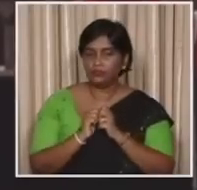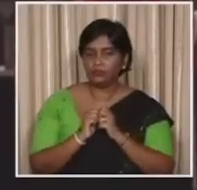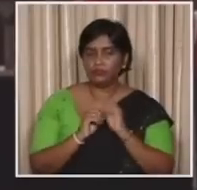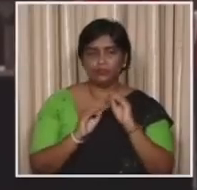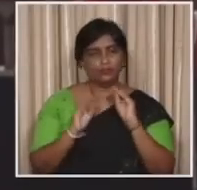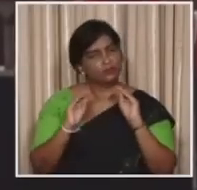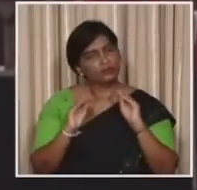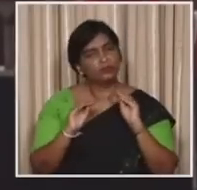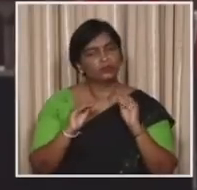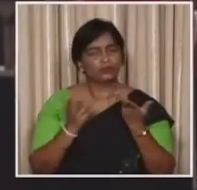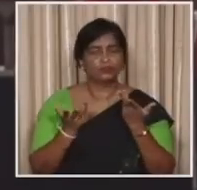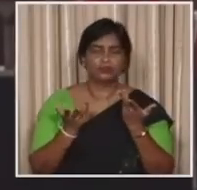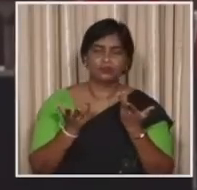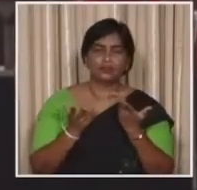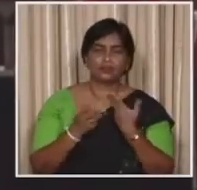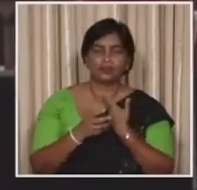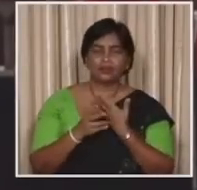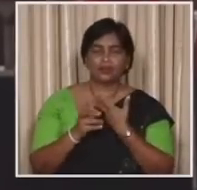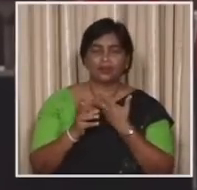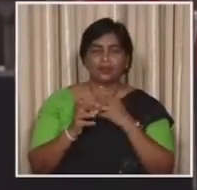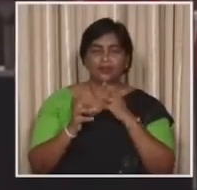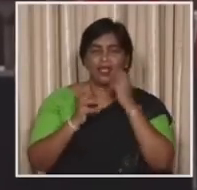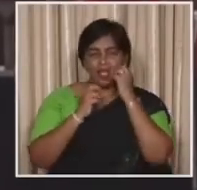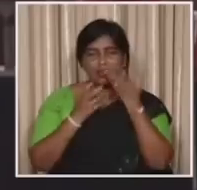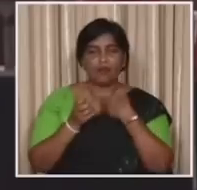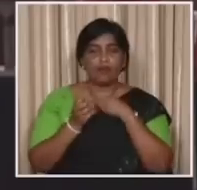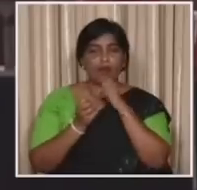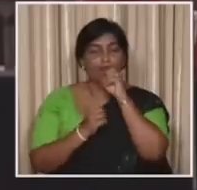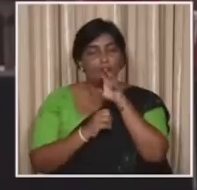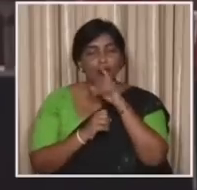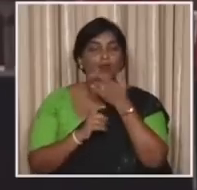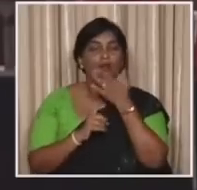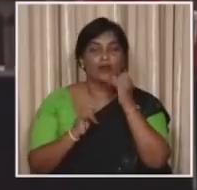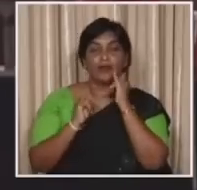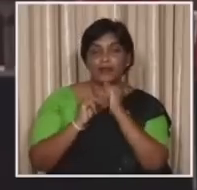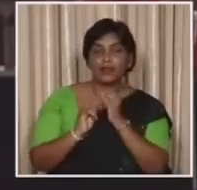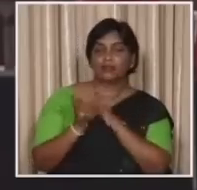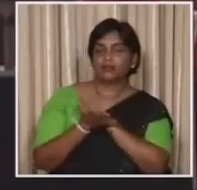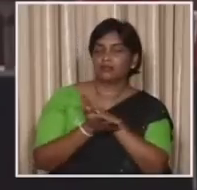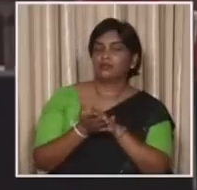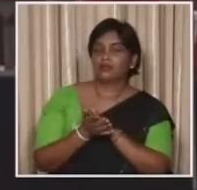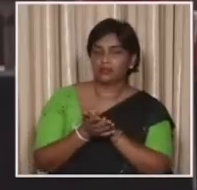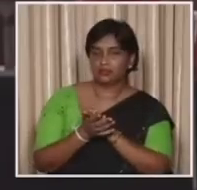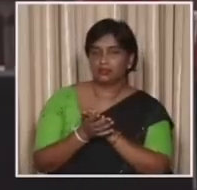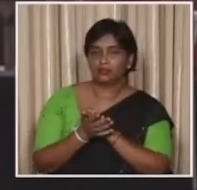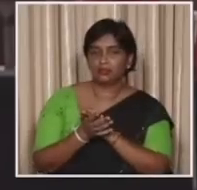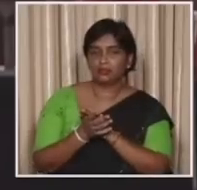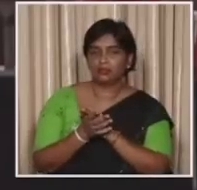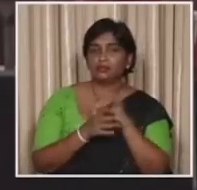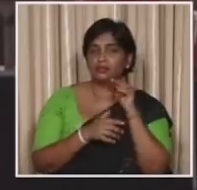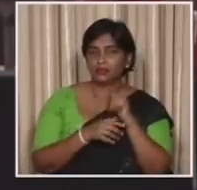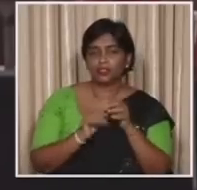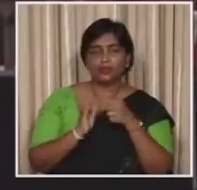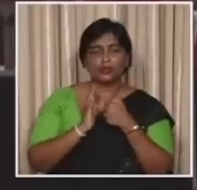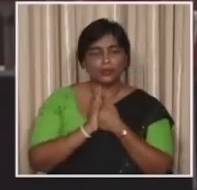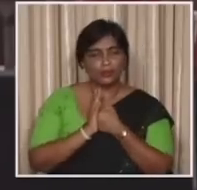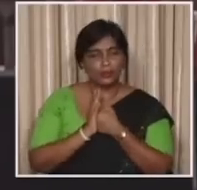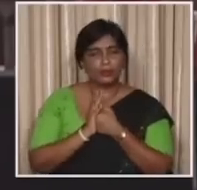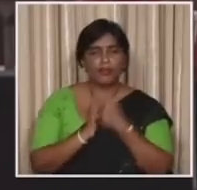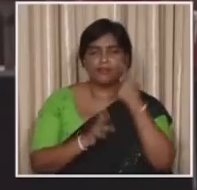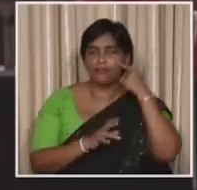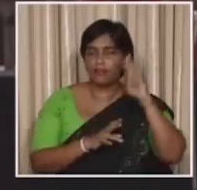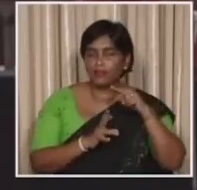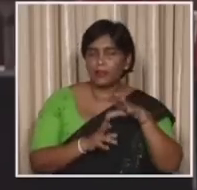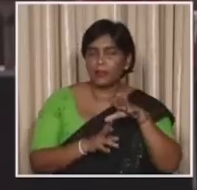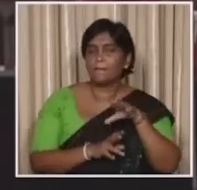ගානේ අර හපන්න බැරි වුණත් බුරන්න පුළුවන් යම් දේවල් වැරදි පෙන්නලා හදා ගන්නවත් හදනවා කියලා. හැබැයි ඒකේ ගෞරවය